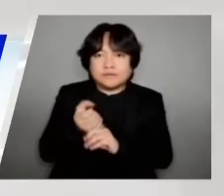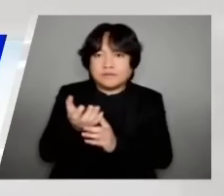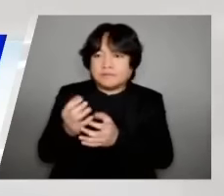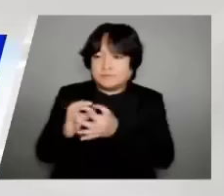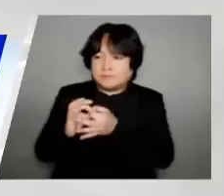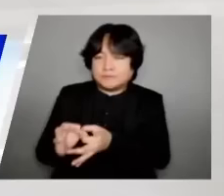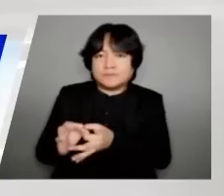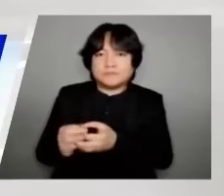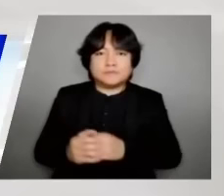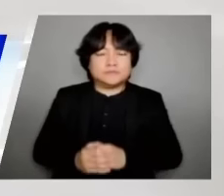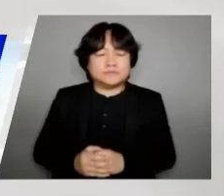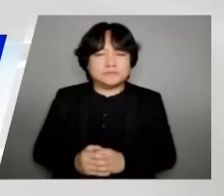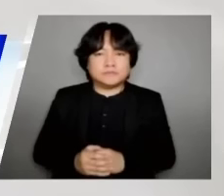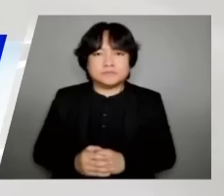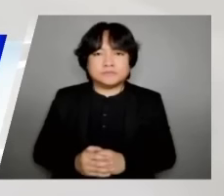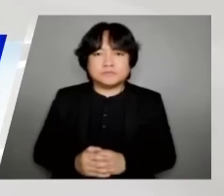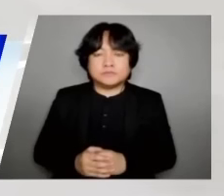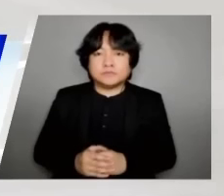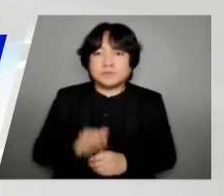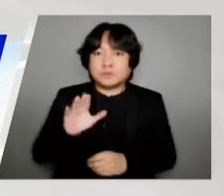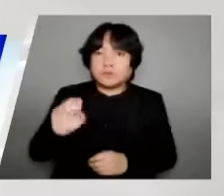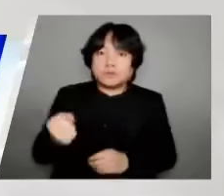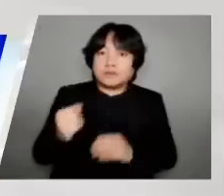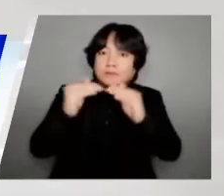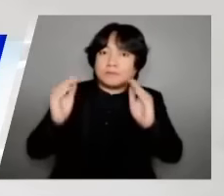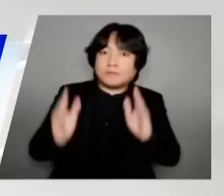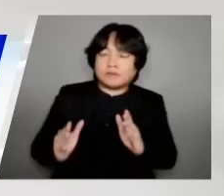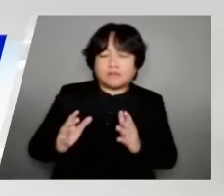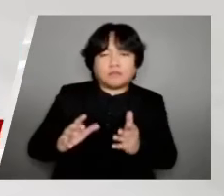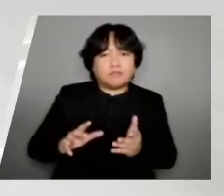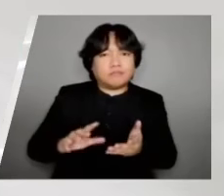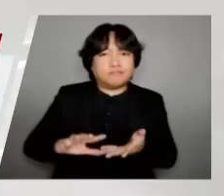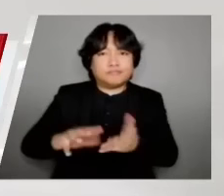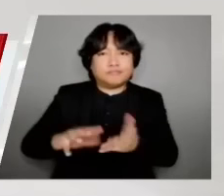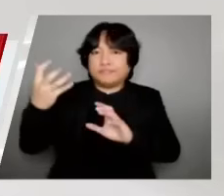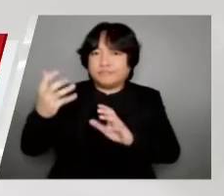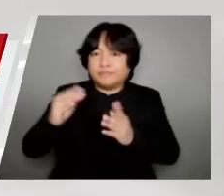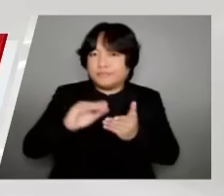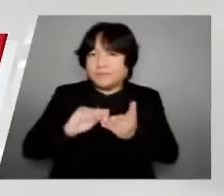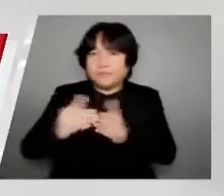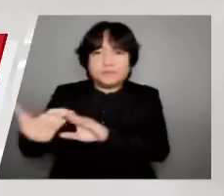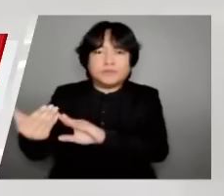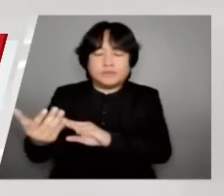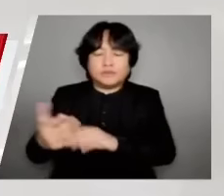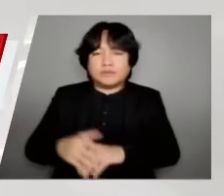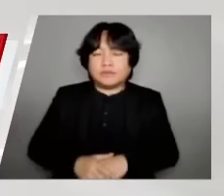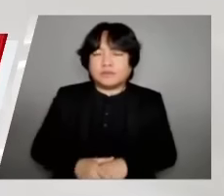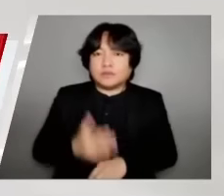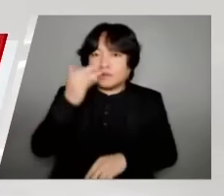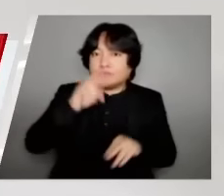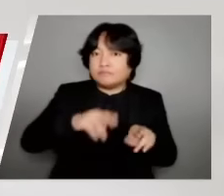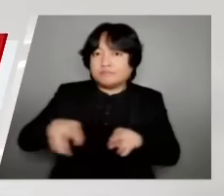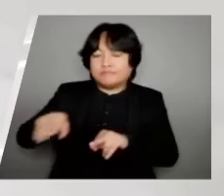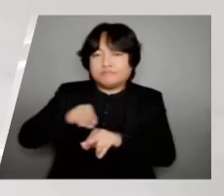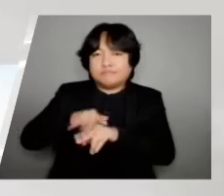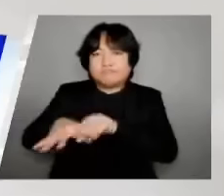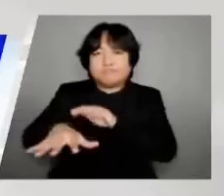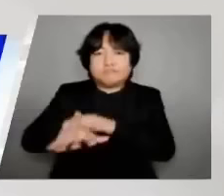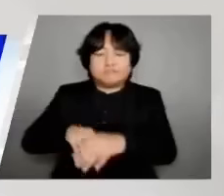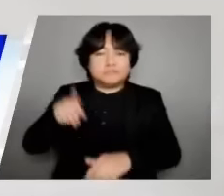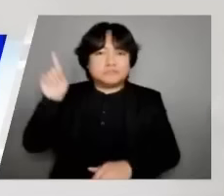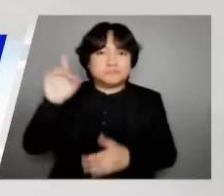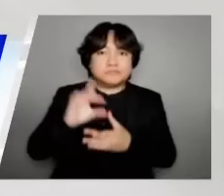sila, natangayan ang buong bahay sa ilog. Inampas po yung bahay po namin. E di daan-daan na po siyang